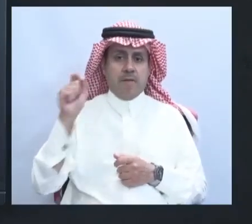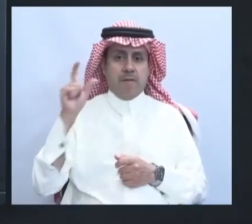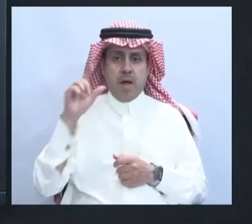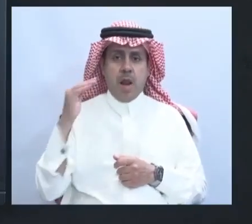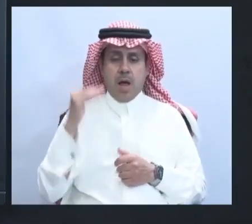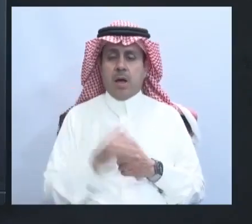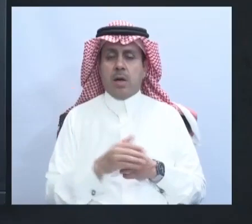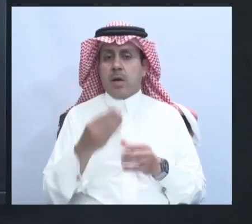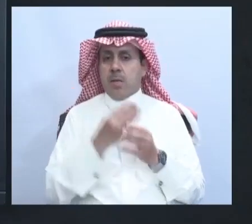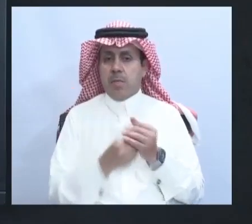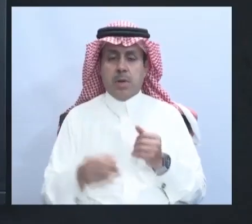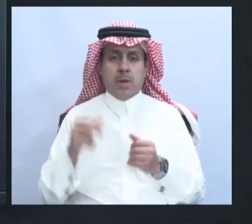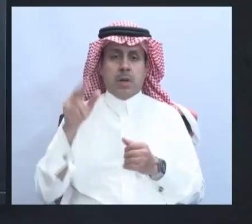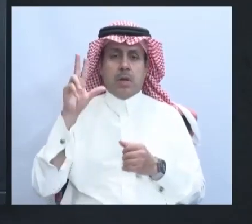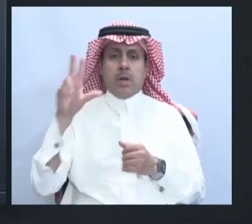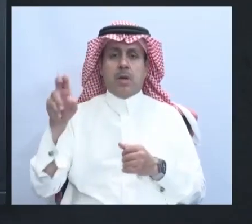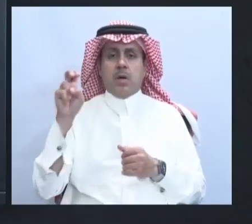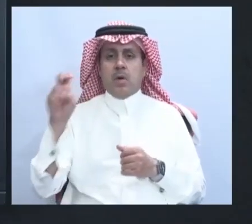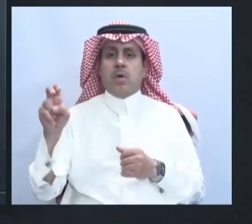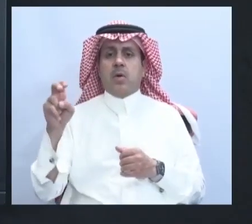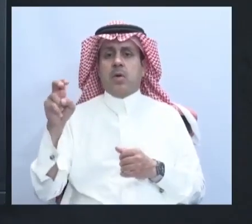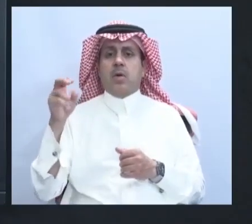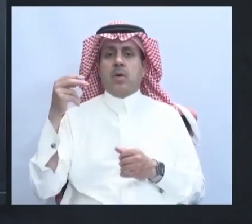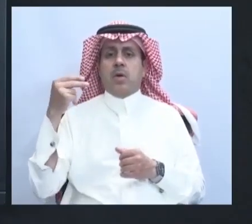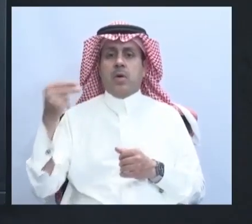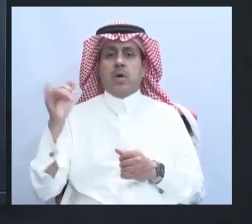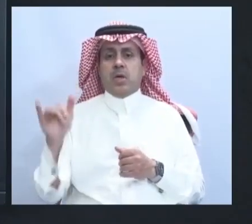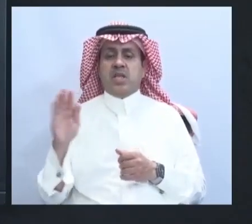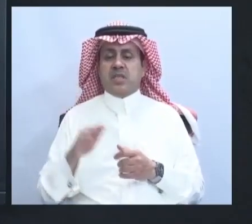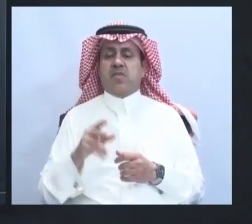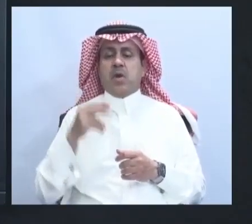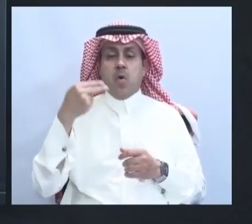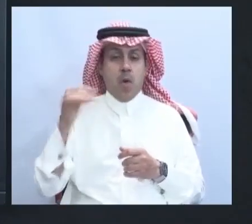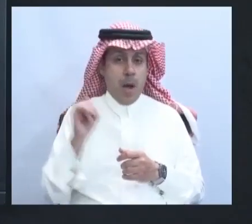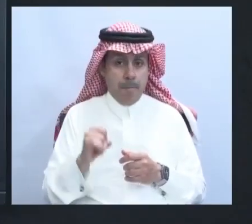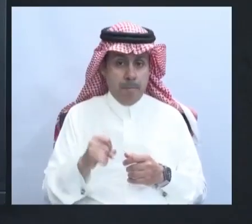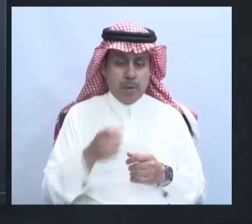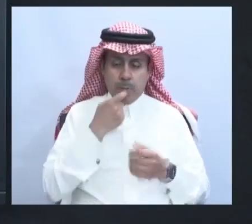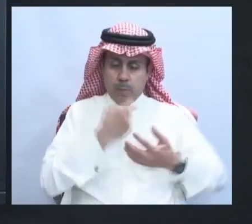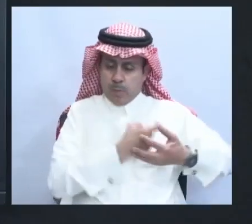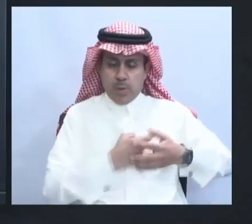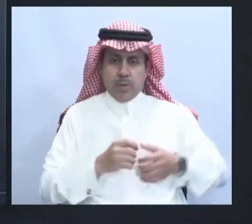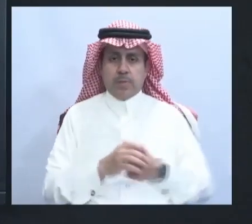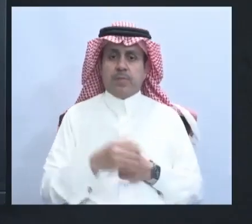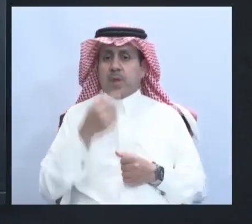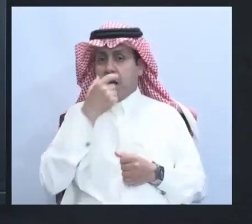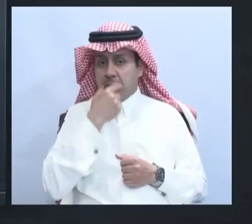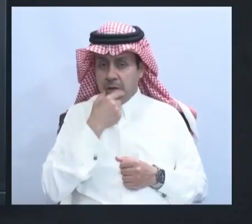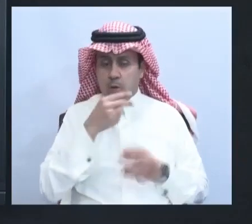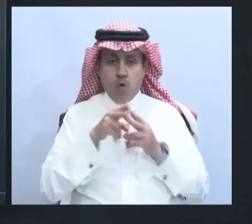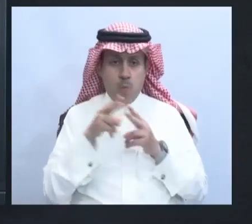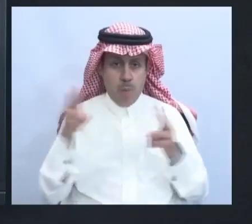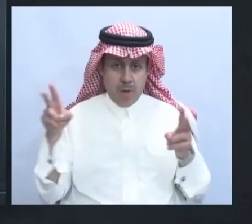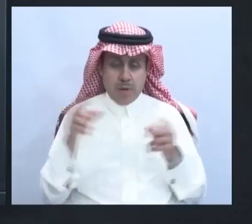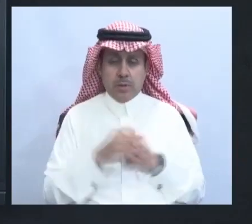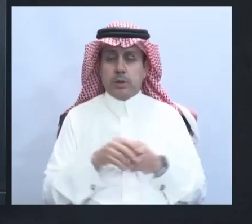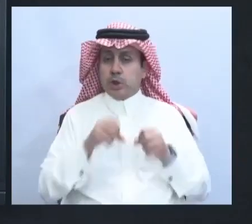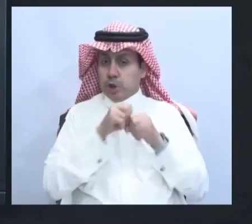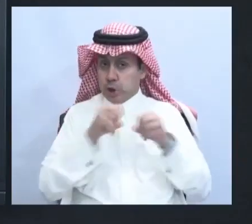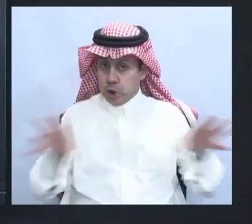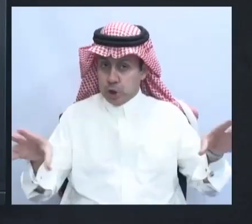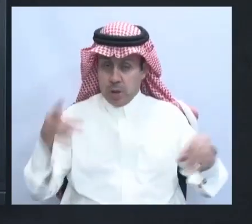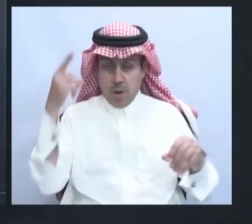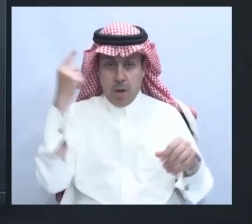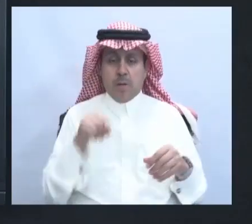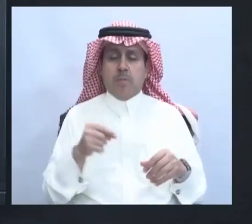ابي القعيس فانه عمك من الرضاعه فهذا الحديث الشريف يبين لنا انتشار